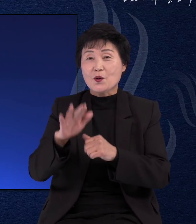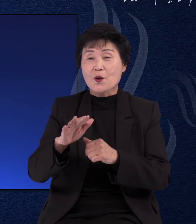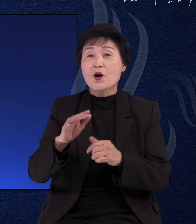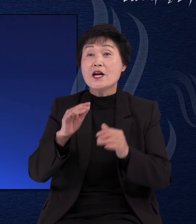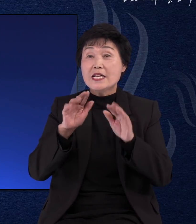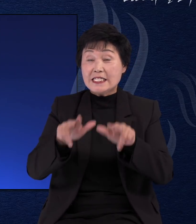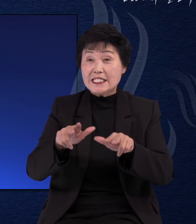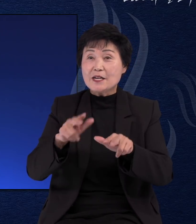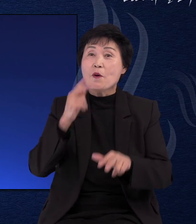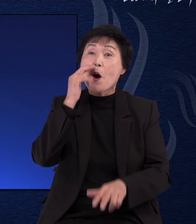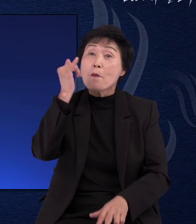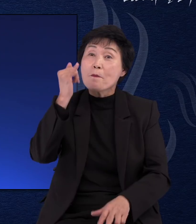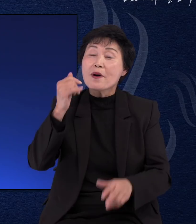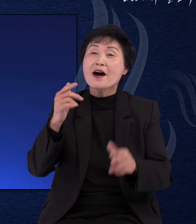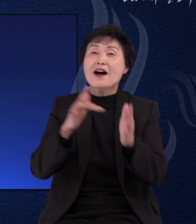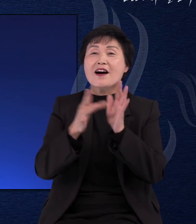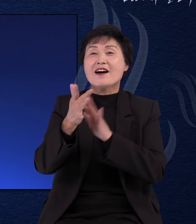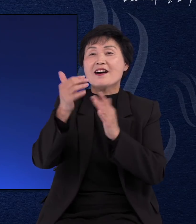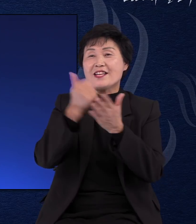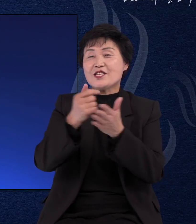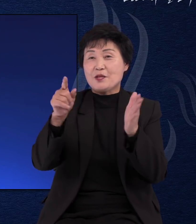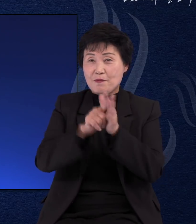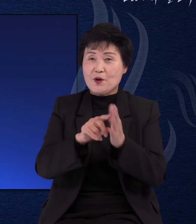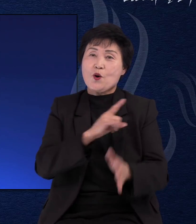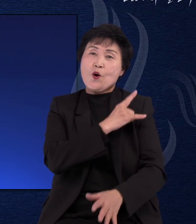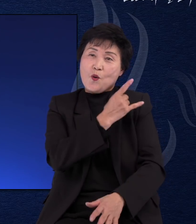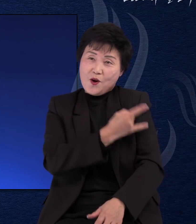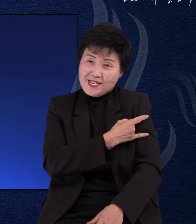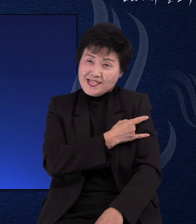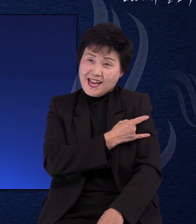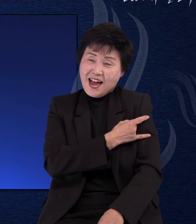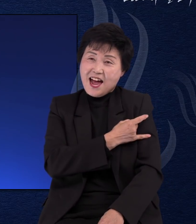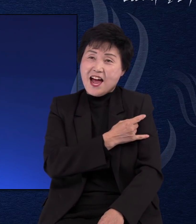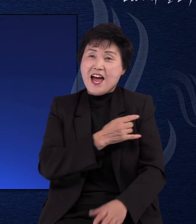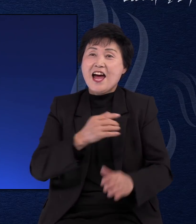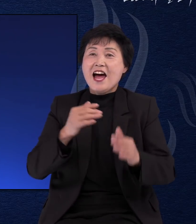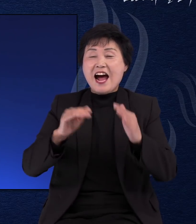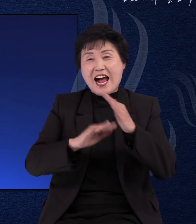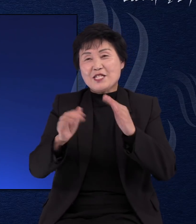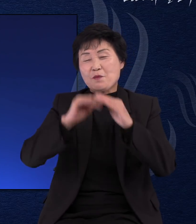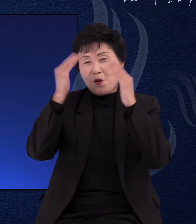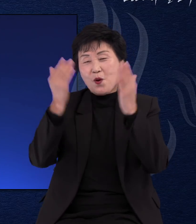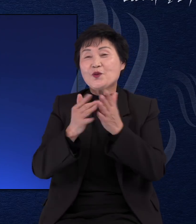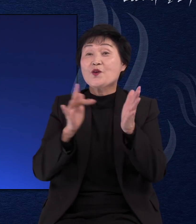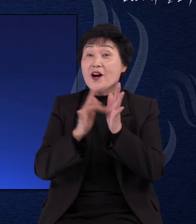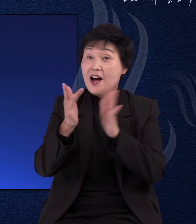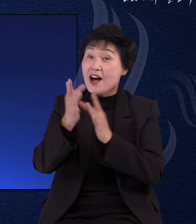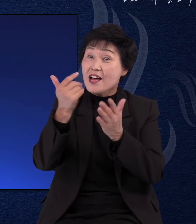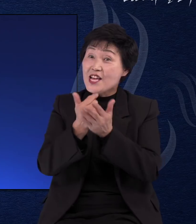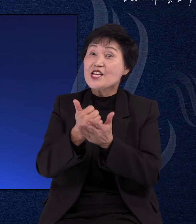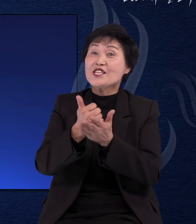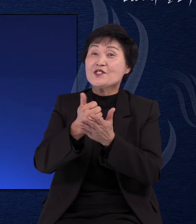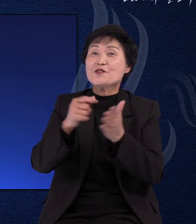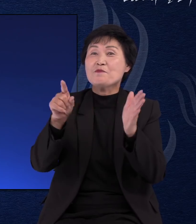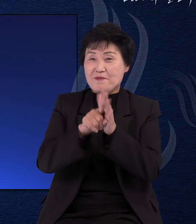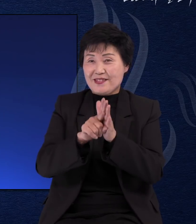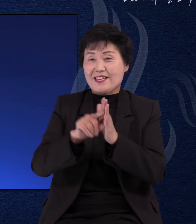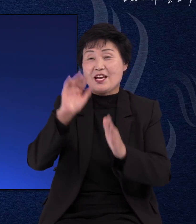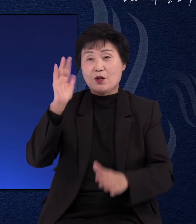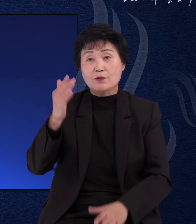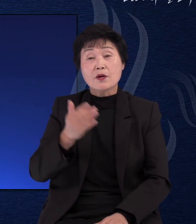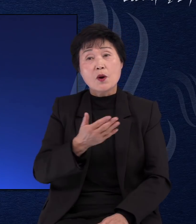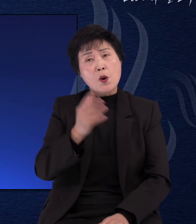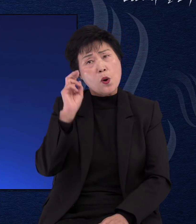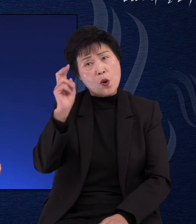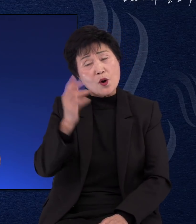지금은 권사님이 되셨으니 저희 집안 전체가 또 이렇게 예수님을 믿게 되었는데, 여러분 혹시 가족들 때문에 눈물의 기도를